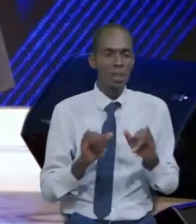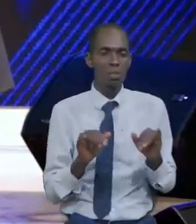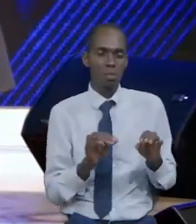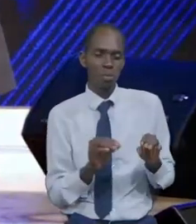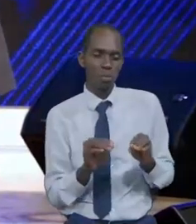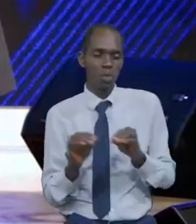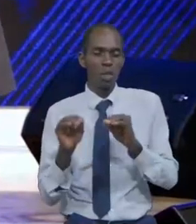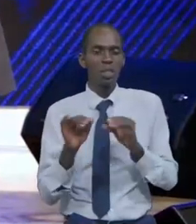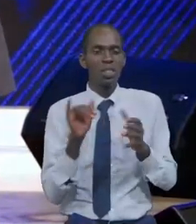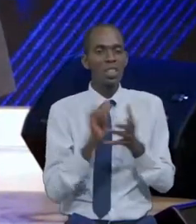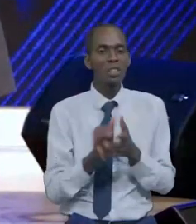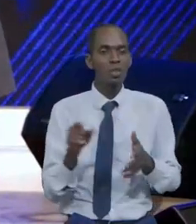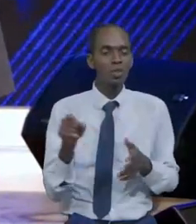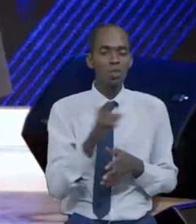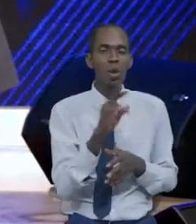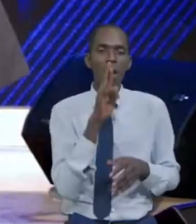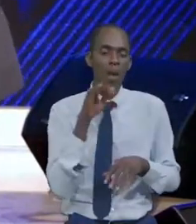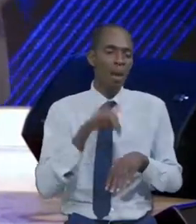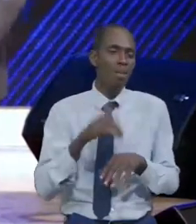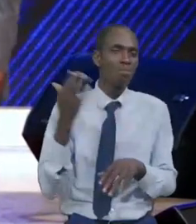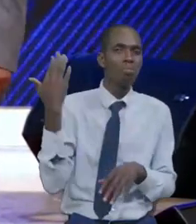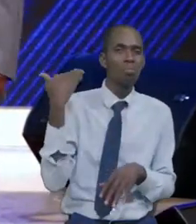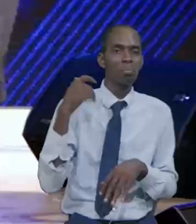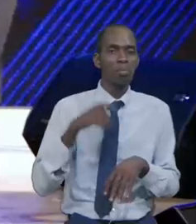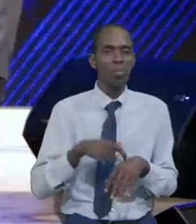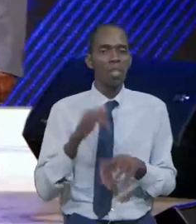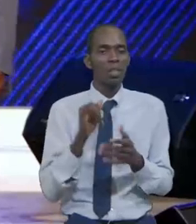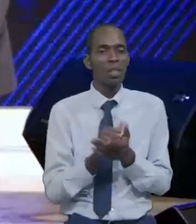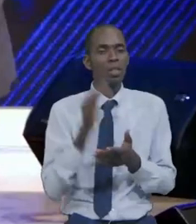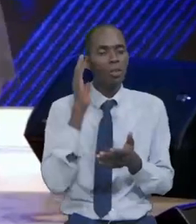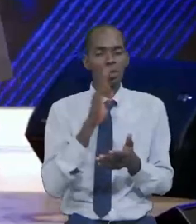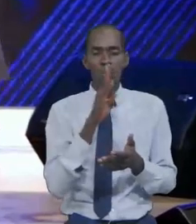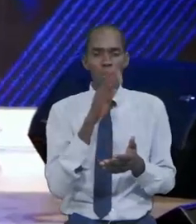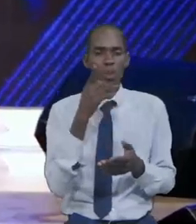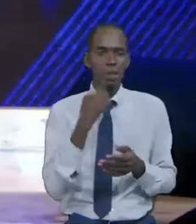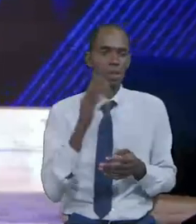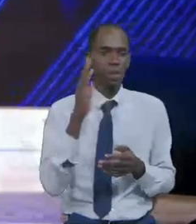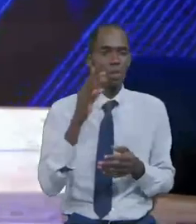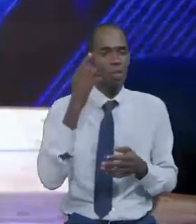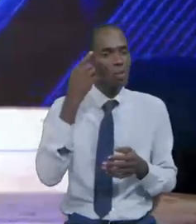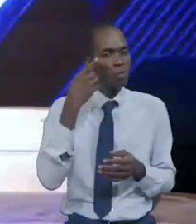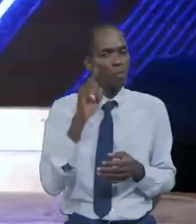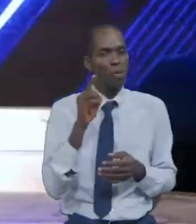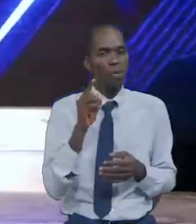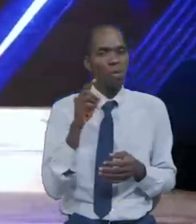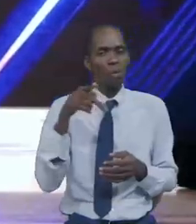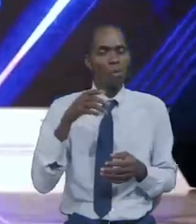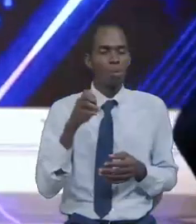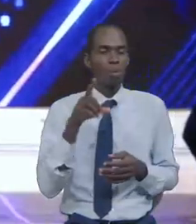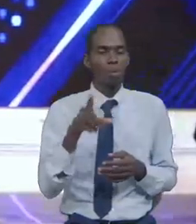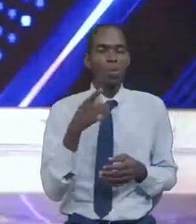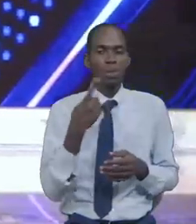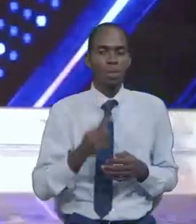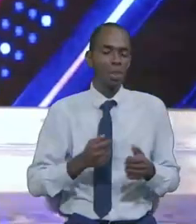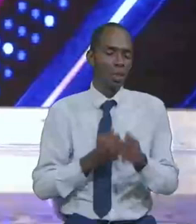poussée, la même impulsion que tu avais? Ce doit être le témoignage quant à l'apôtre Paul. L'aube de sa conversion